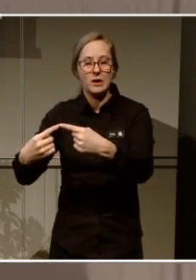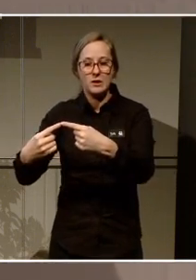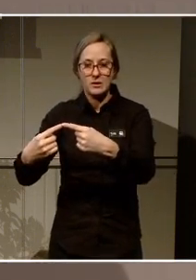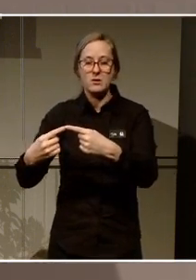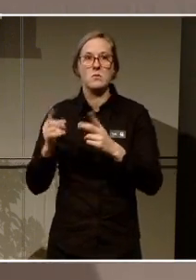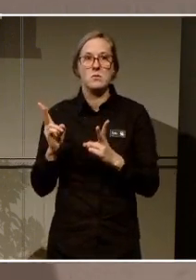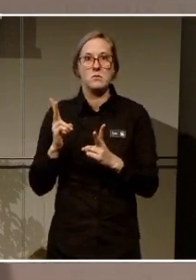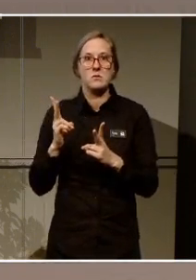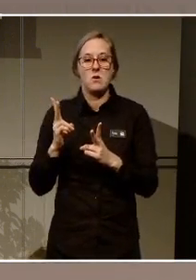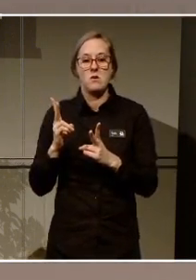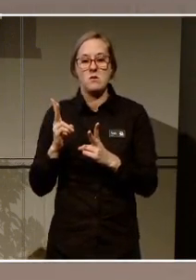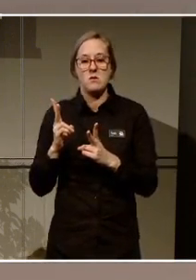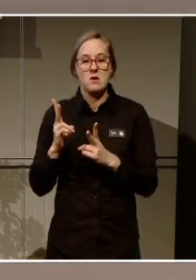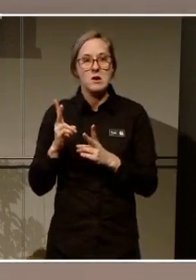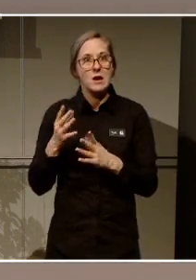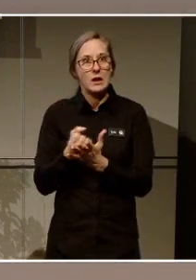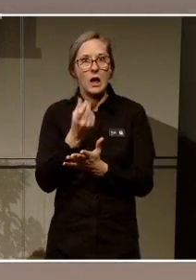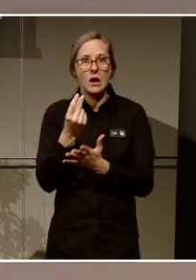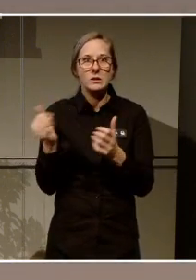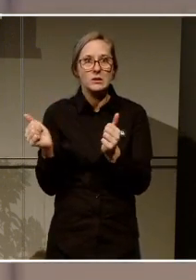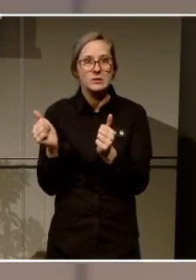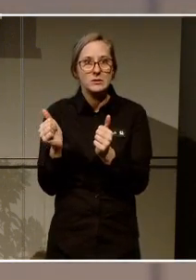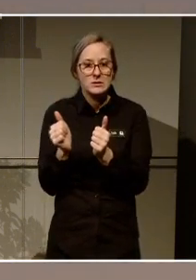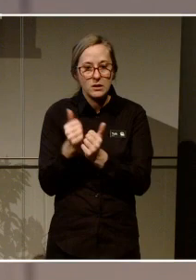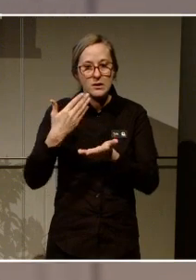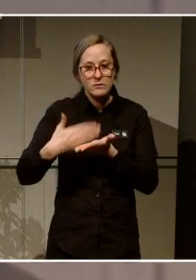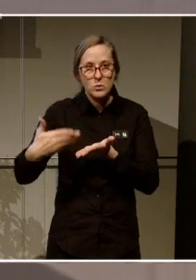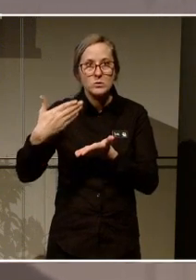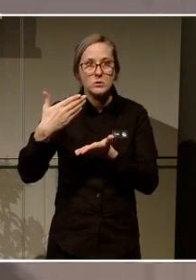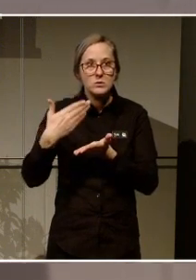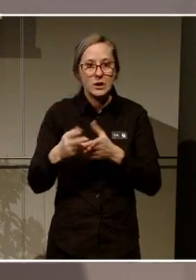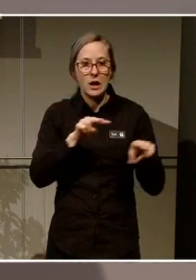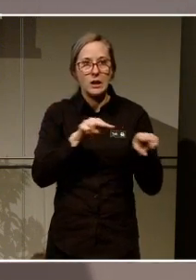för att ta oss igenom. För att fortfarande ha lika behandling och lika möjligheter.